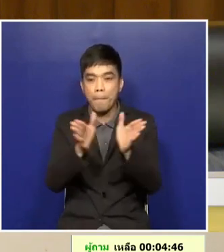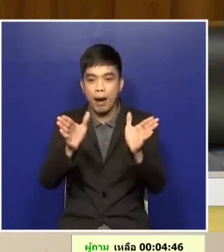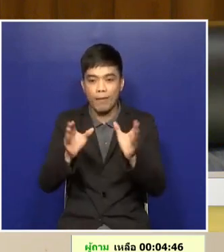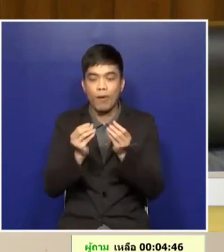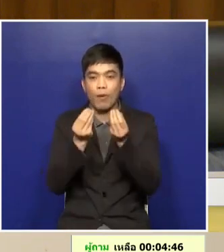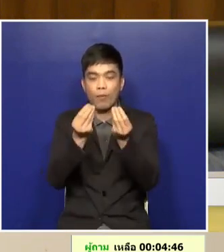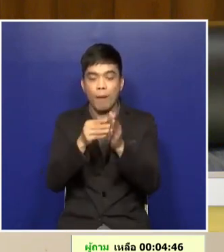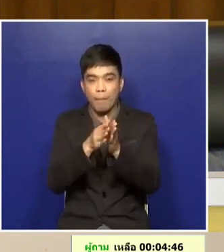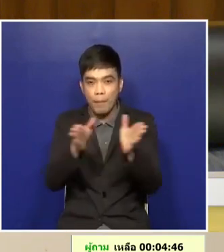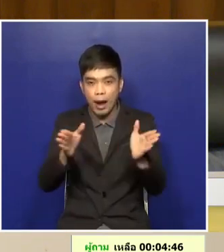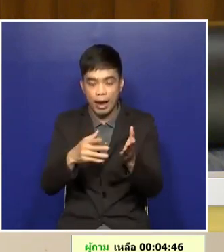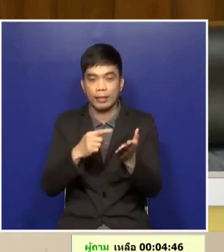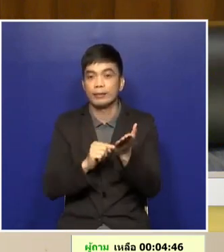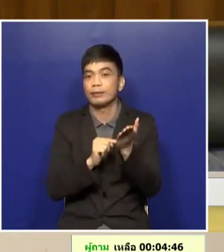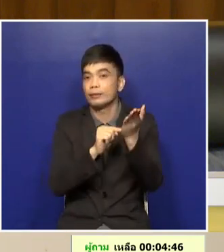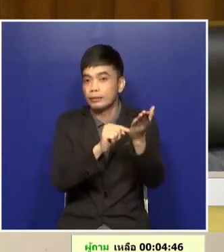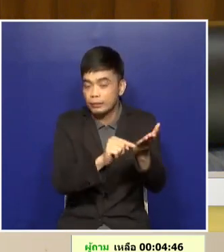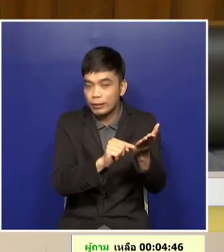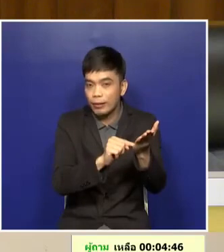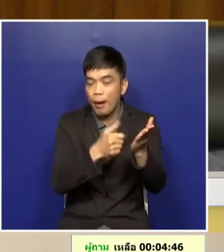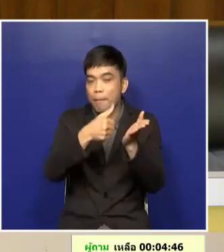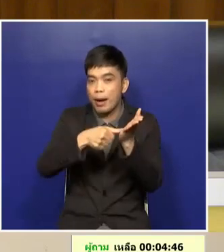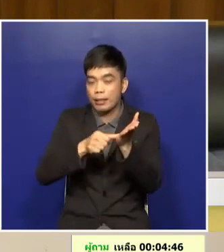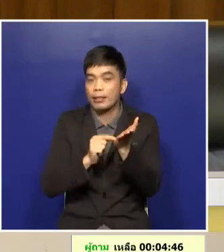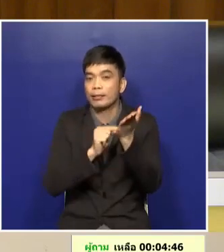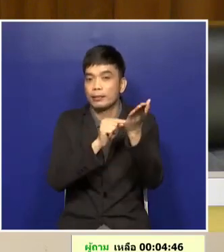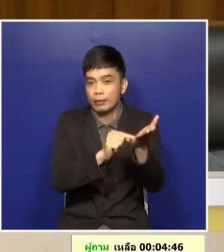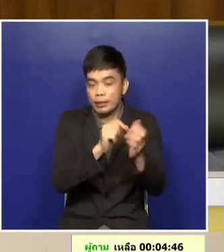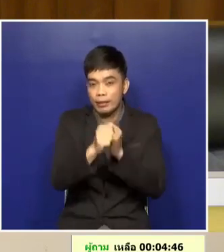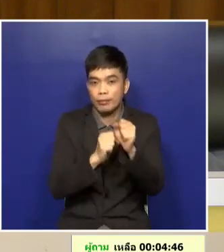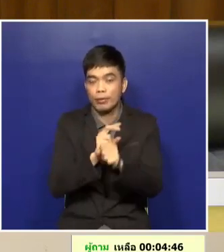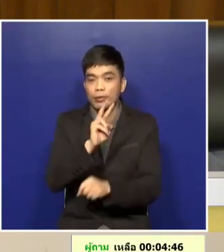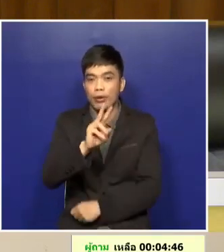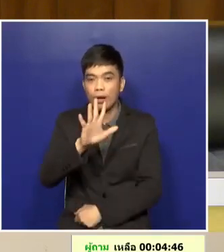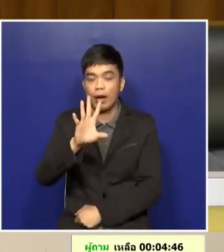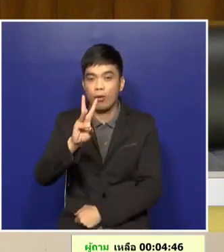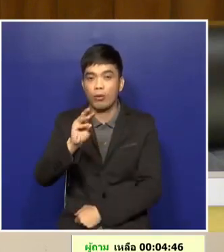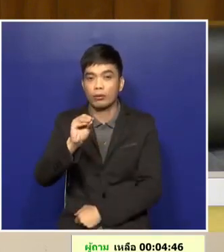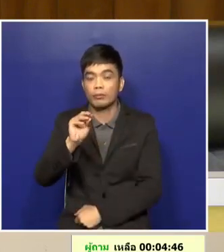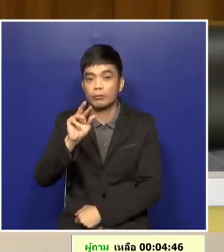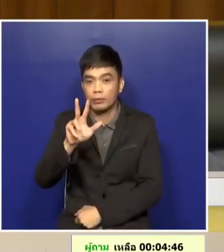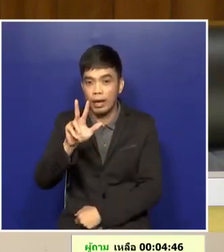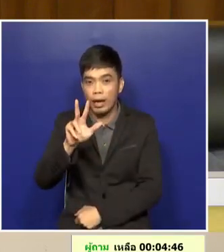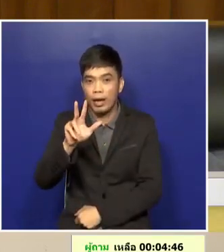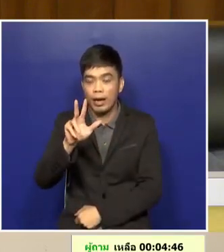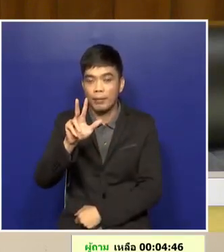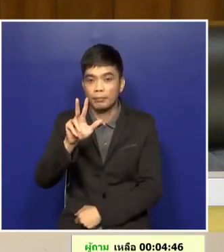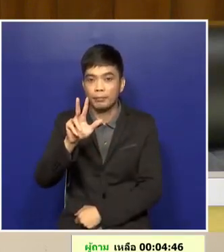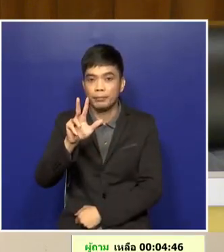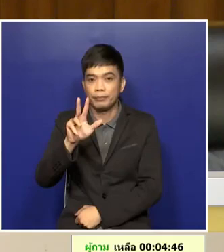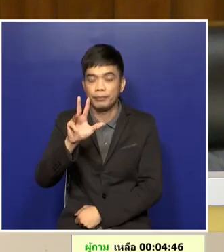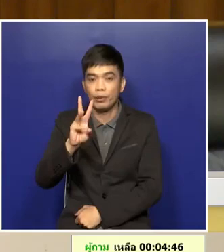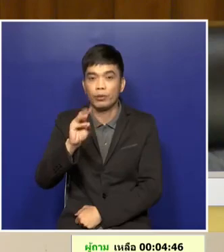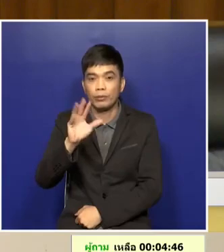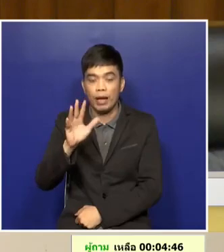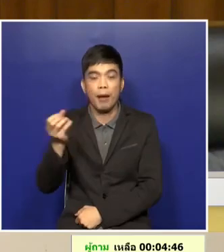ารถที่จะยื่นแบบเพื่อแสดงข้อมูลว่าในปี63นั้นเราไม่มีท่านไม่มีร